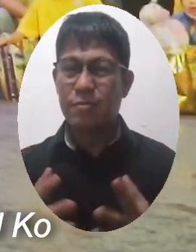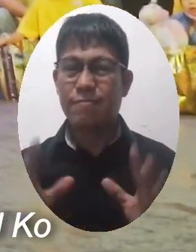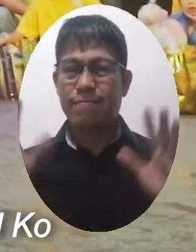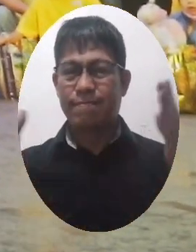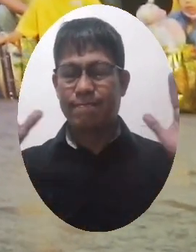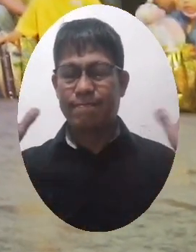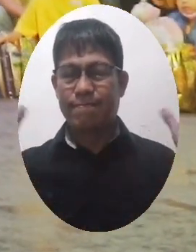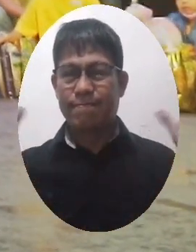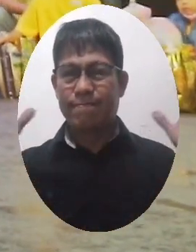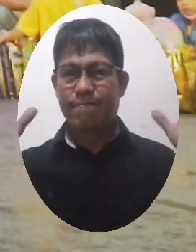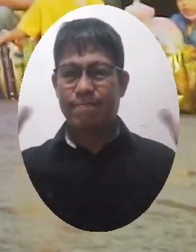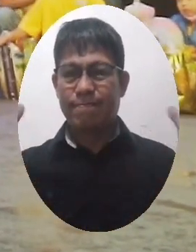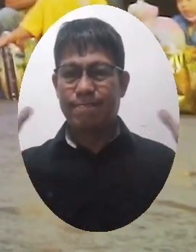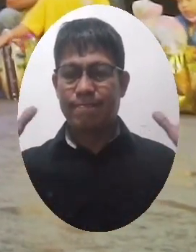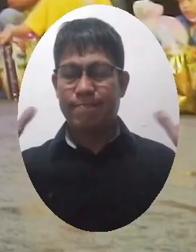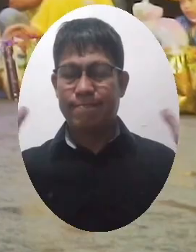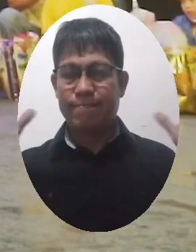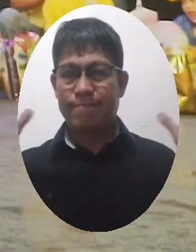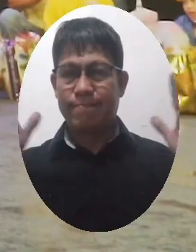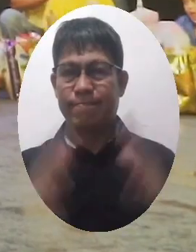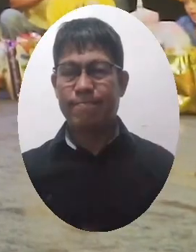Comarco!